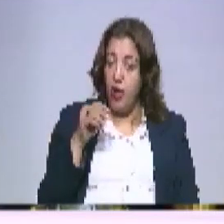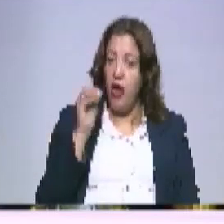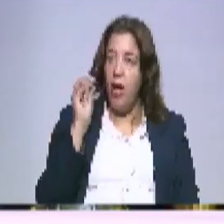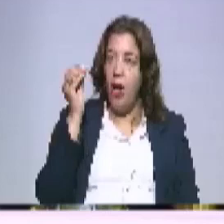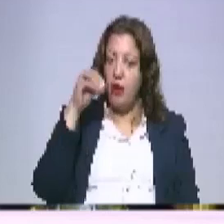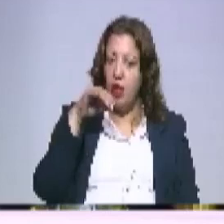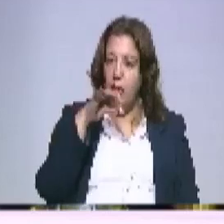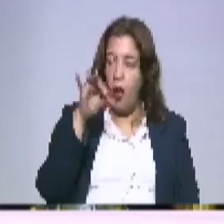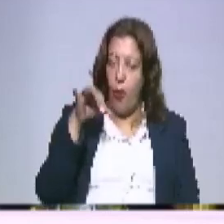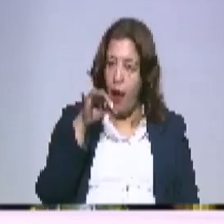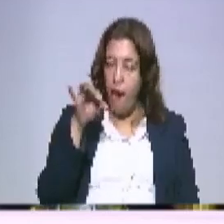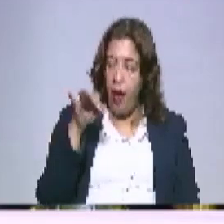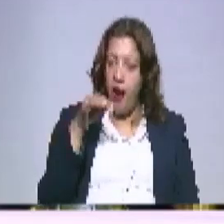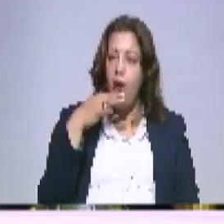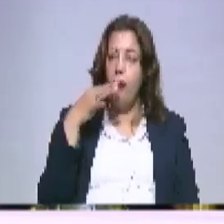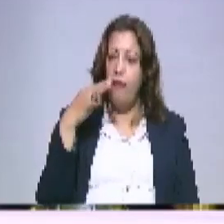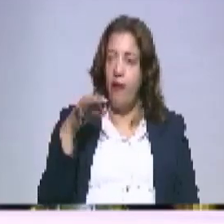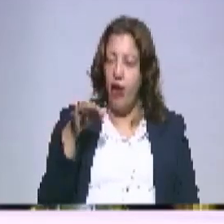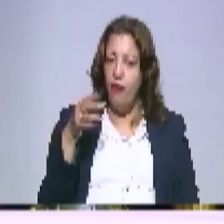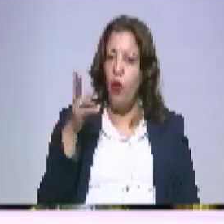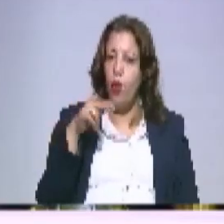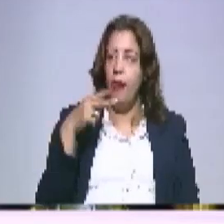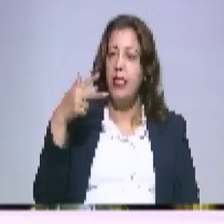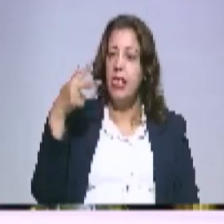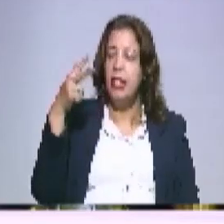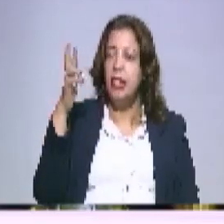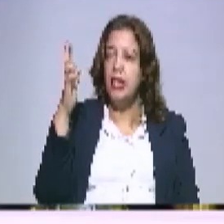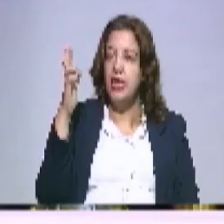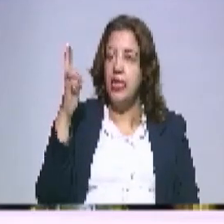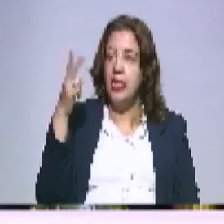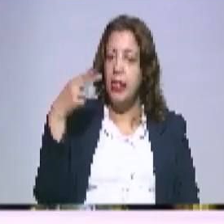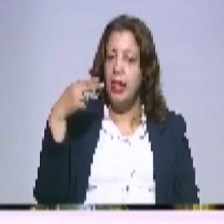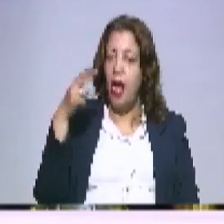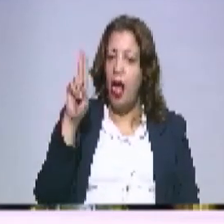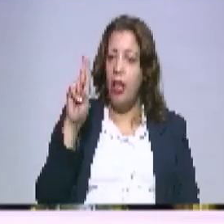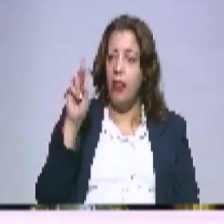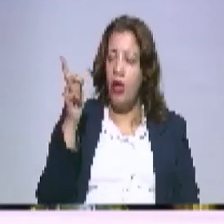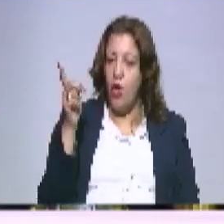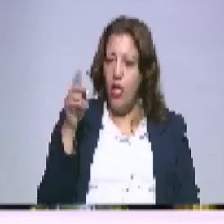التوابل بتاعتنا ملح وفلفل فقط، وحطينا شويه زعتر برضو.